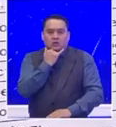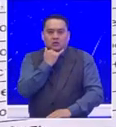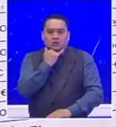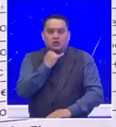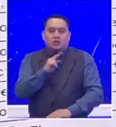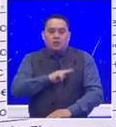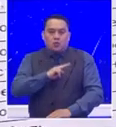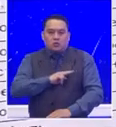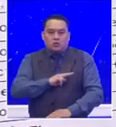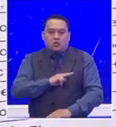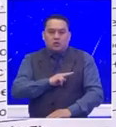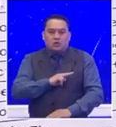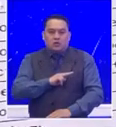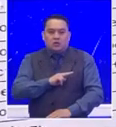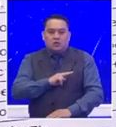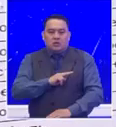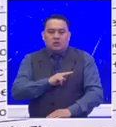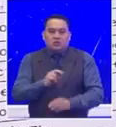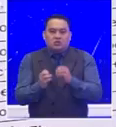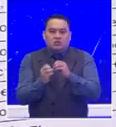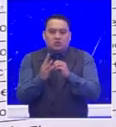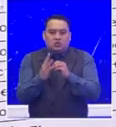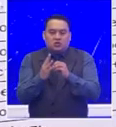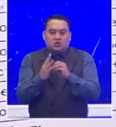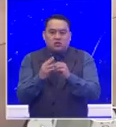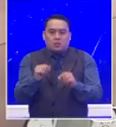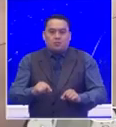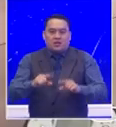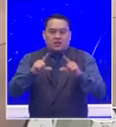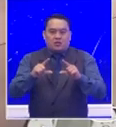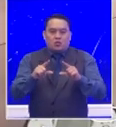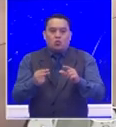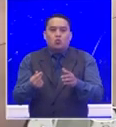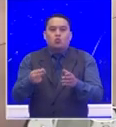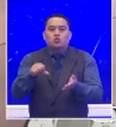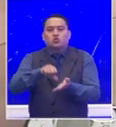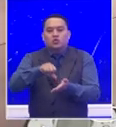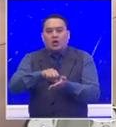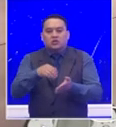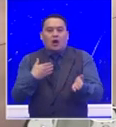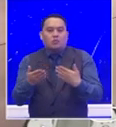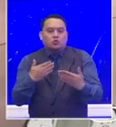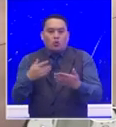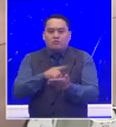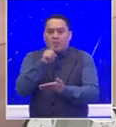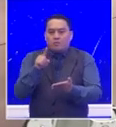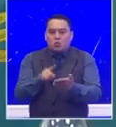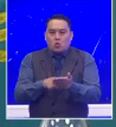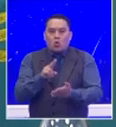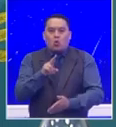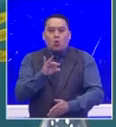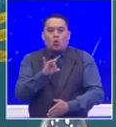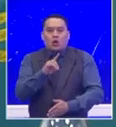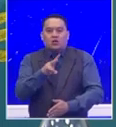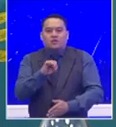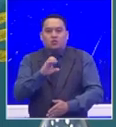половина белый. 14 позиций подорожало. Участники совещания также обсудили вопросы профилактики коронавирусной